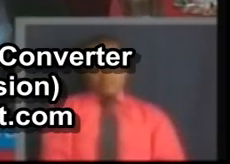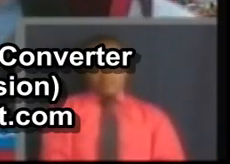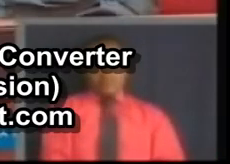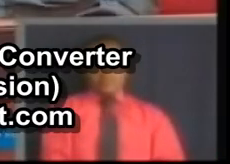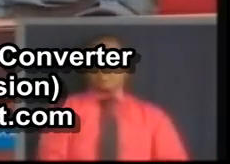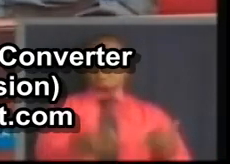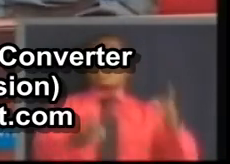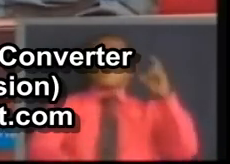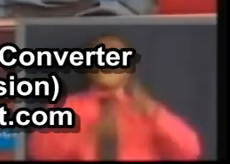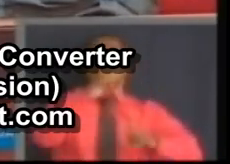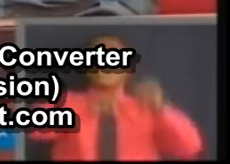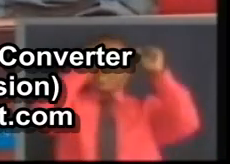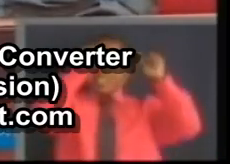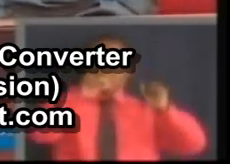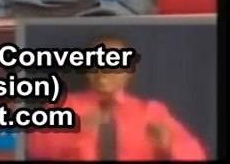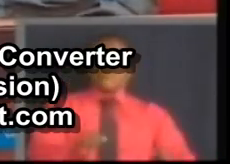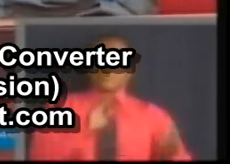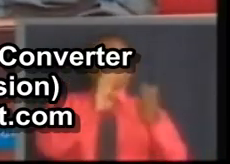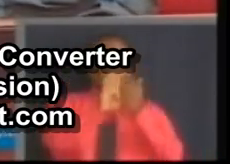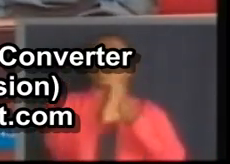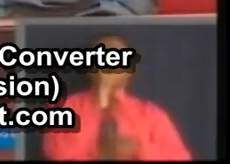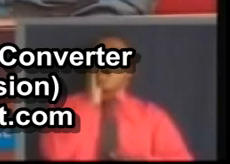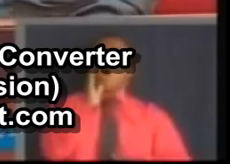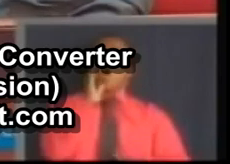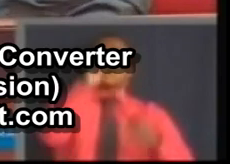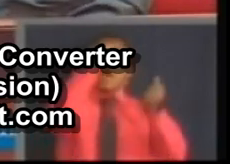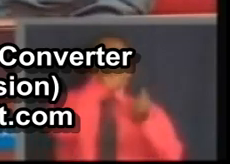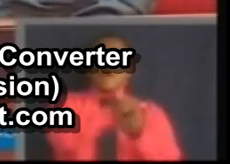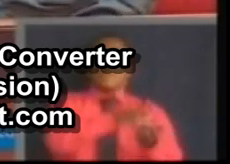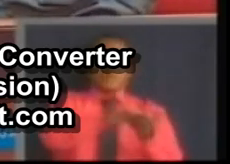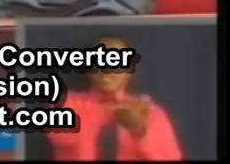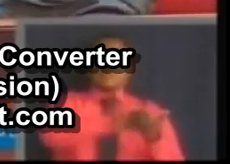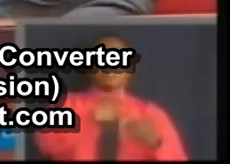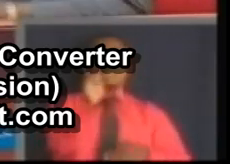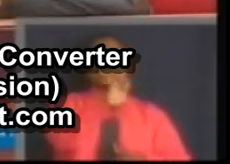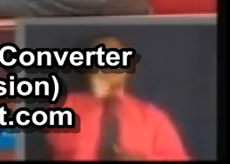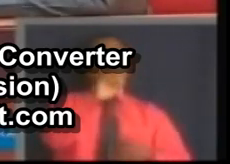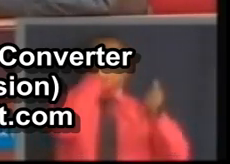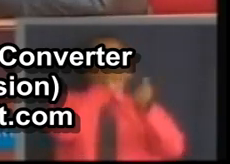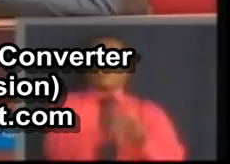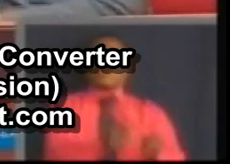Wapinzani tupinge hoja, mambo ya msingi, sio vitu vya namna hii.